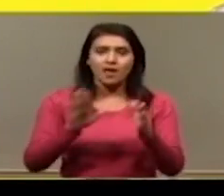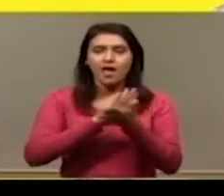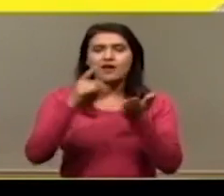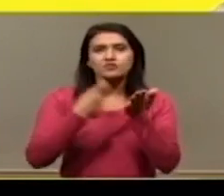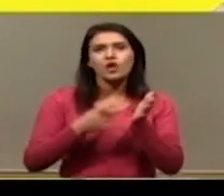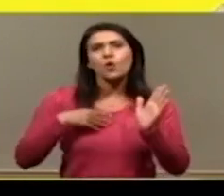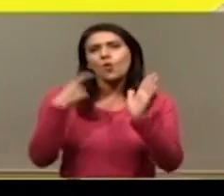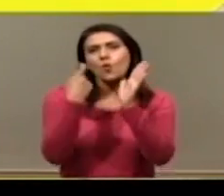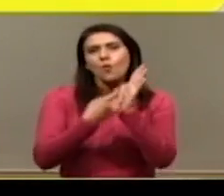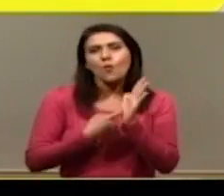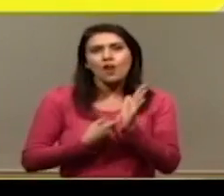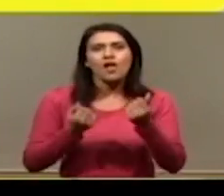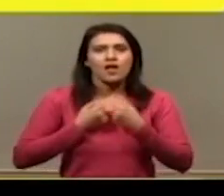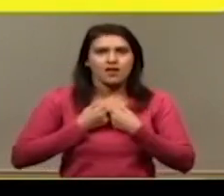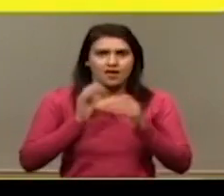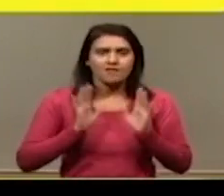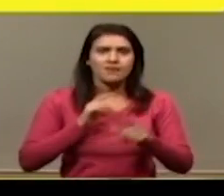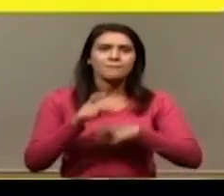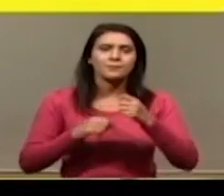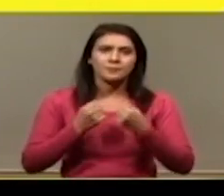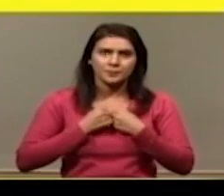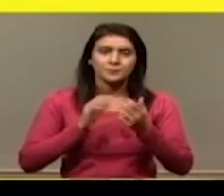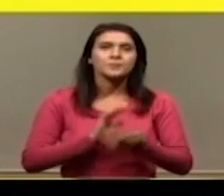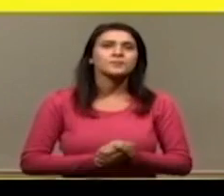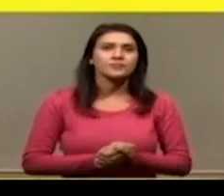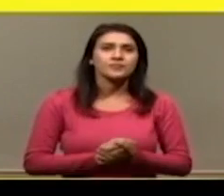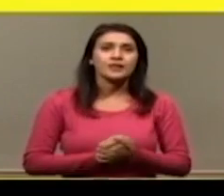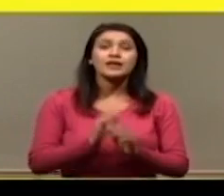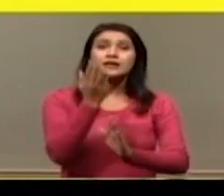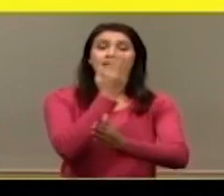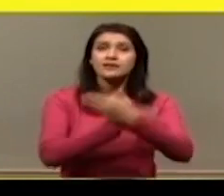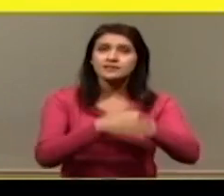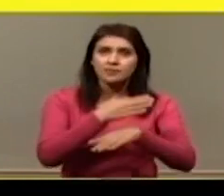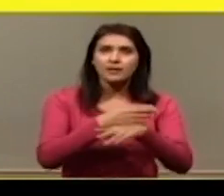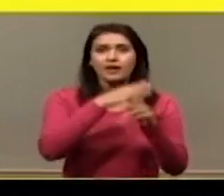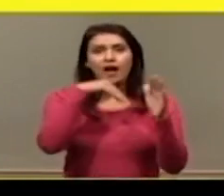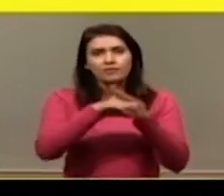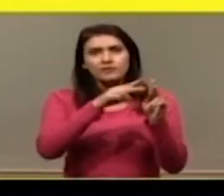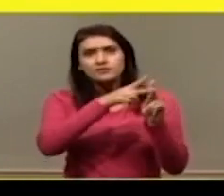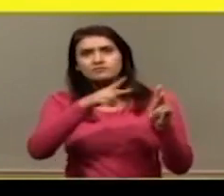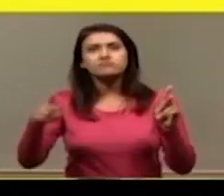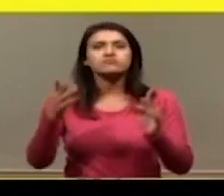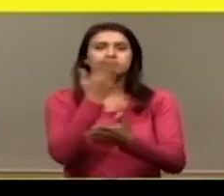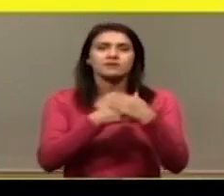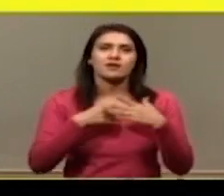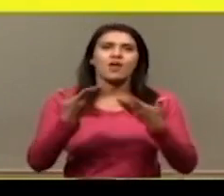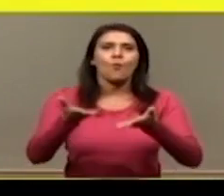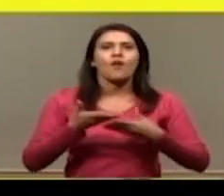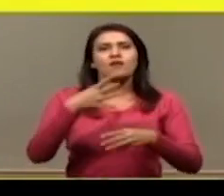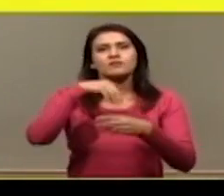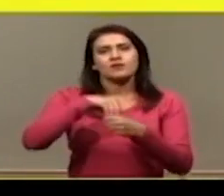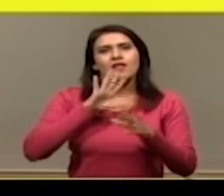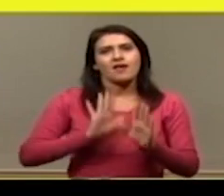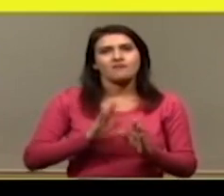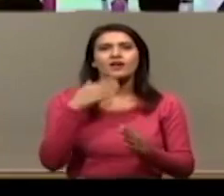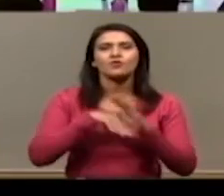स्ट्रेटजी. हम लोग की कंपनी का ये पॉलिसी है एक्चुअली. और डिसेबिलिटी में देर आर मेनी डिफरेंट काइंड ऑफ डिसेबिलिटी प्रेजेंट इन आवर